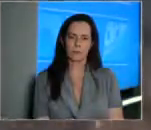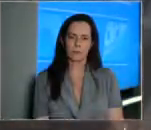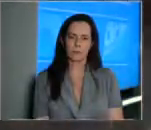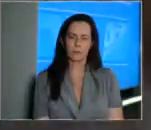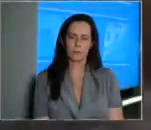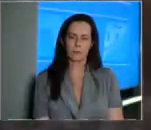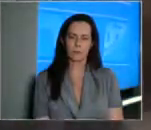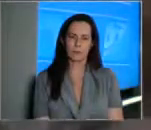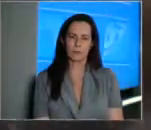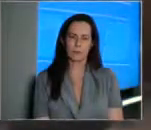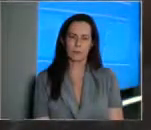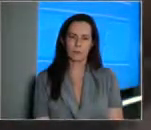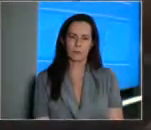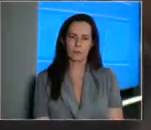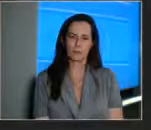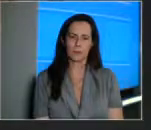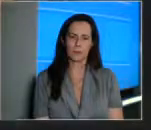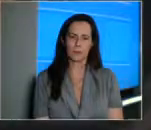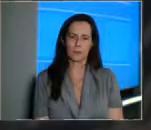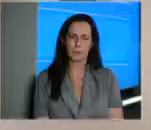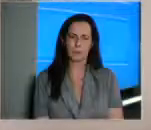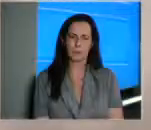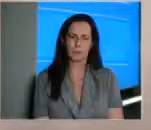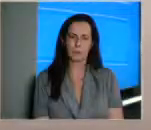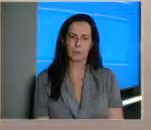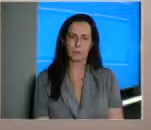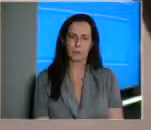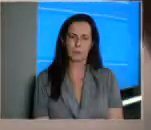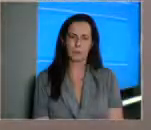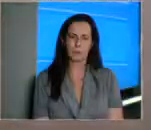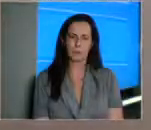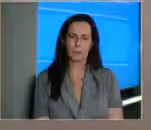The HR's office on deck number one.